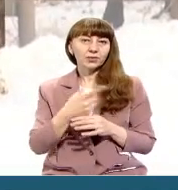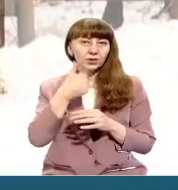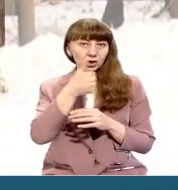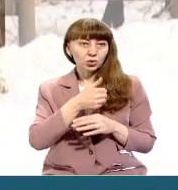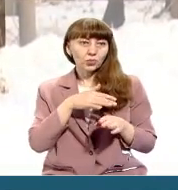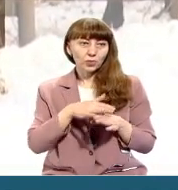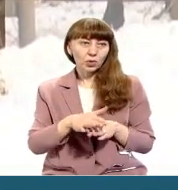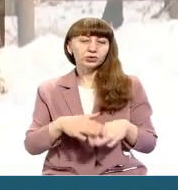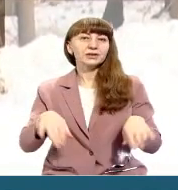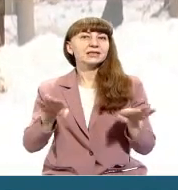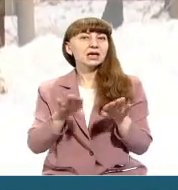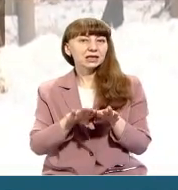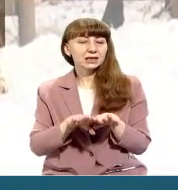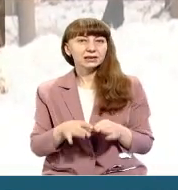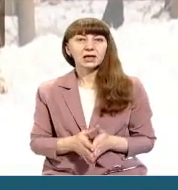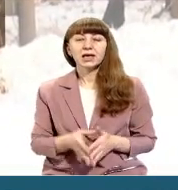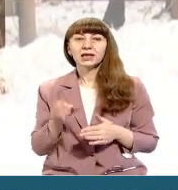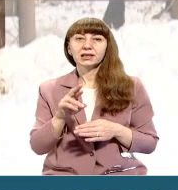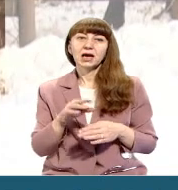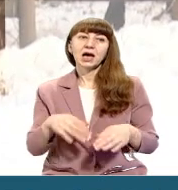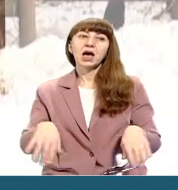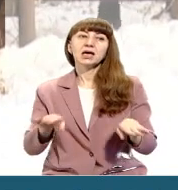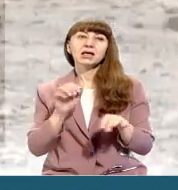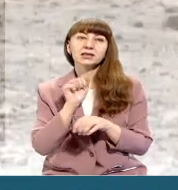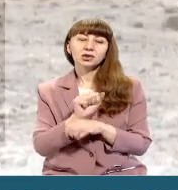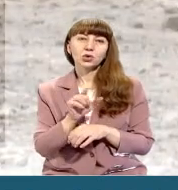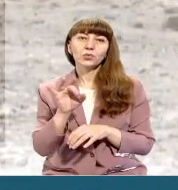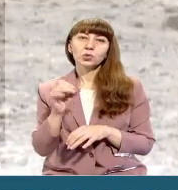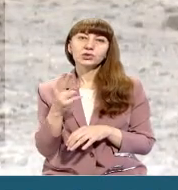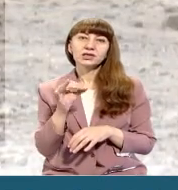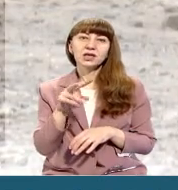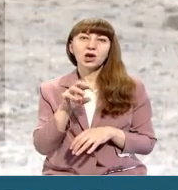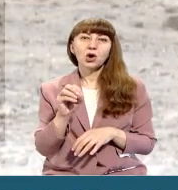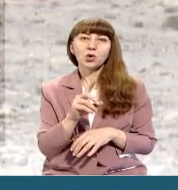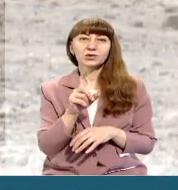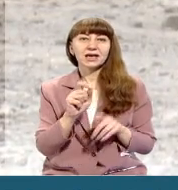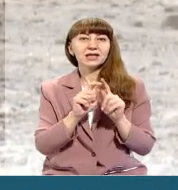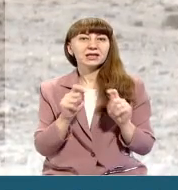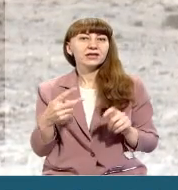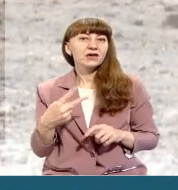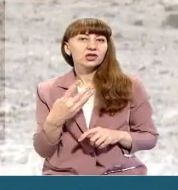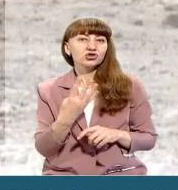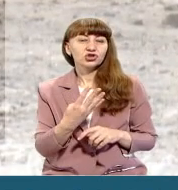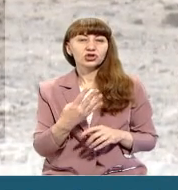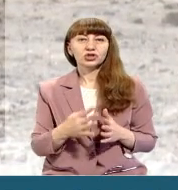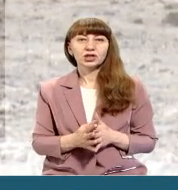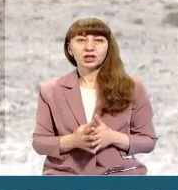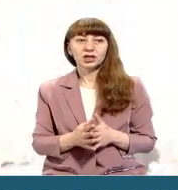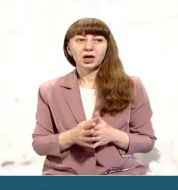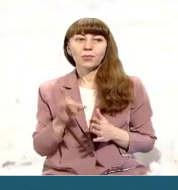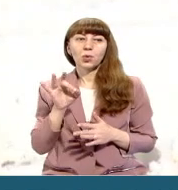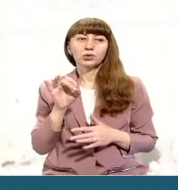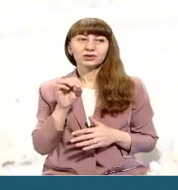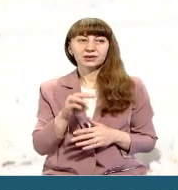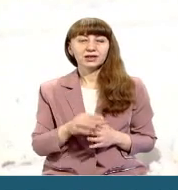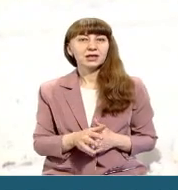году полностью завершены для ликвидации очагов бруцеллеза животных в области были открыты 24 неблагополучных пункта